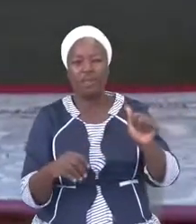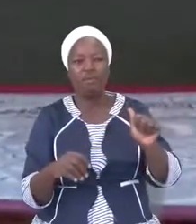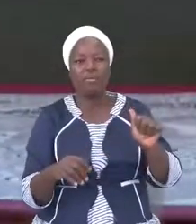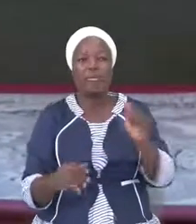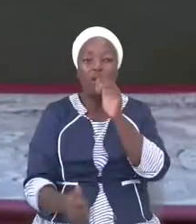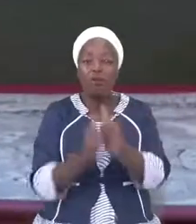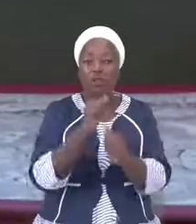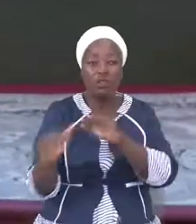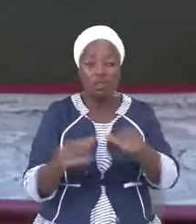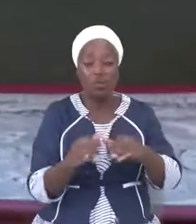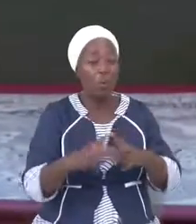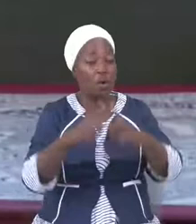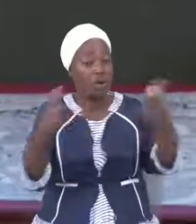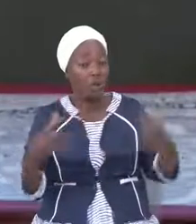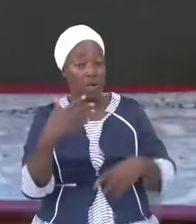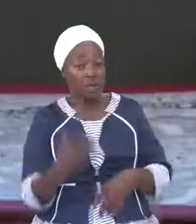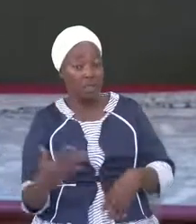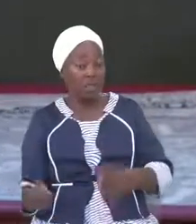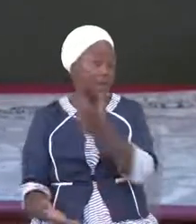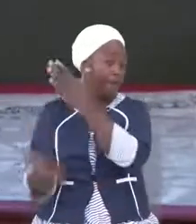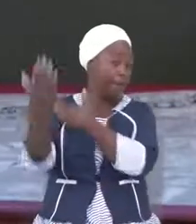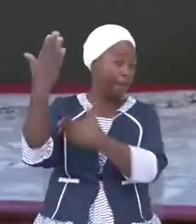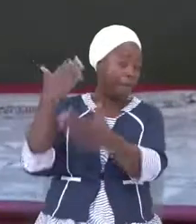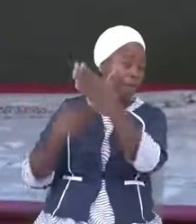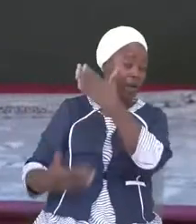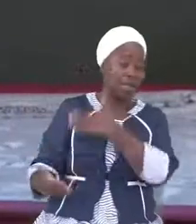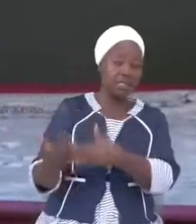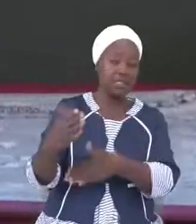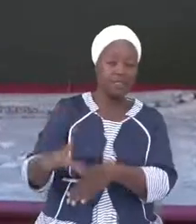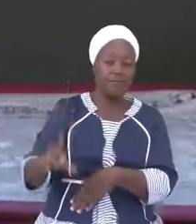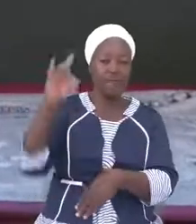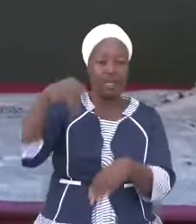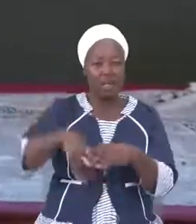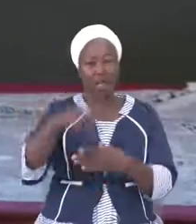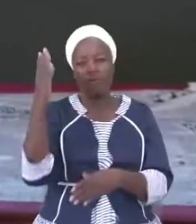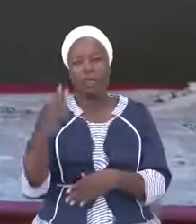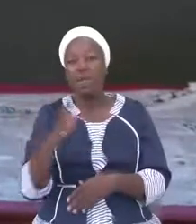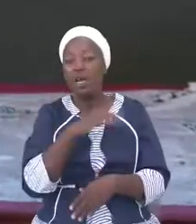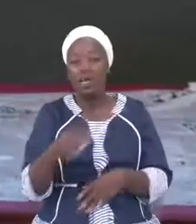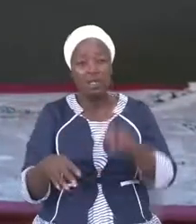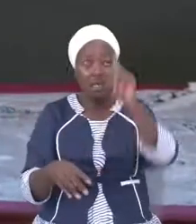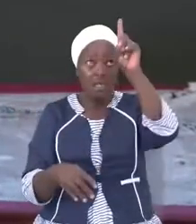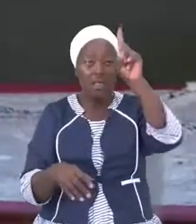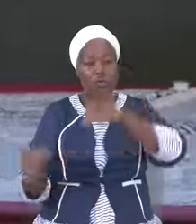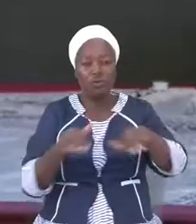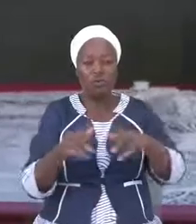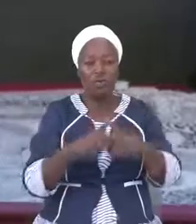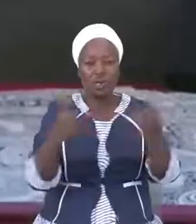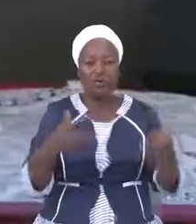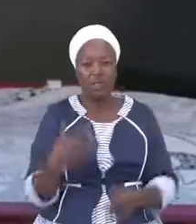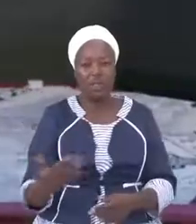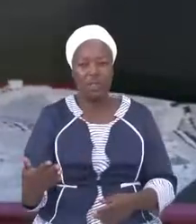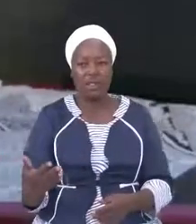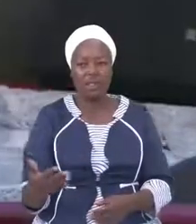Verset 10 dit, il fait des choses grandes et insondables. Il fait